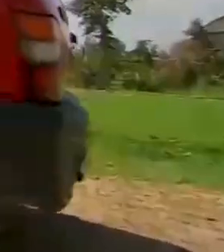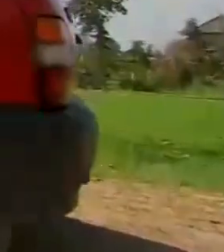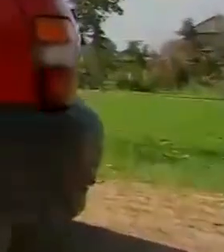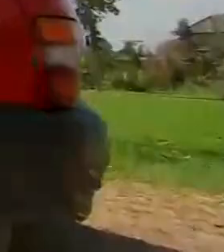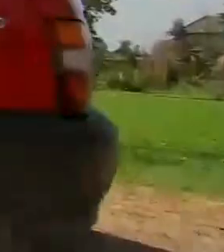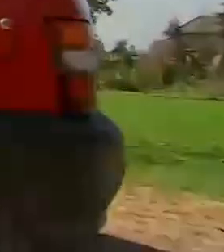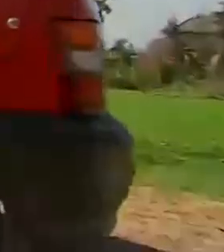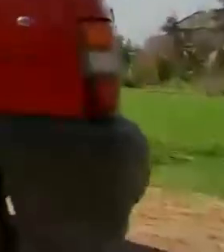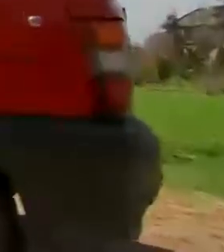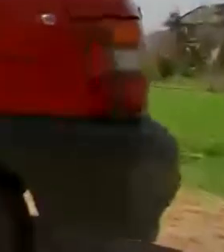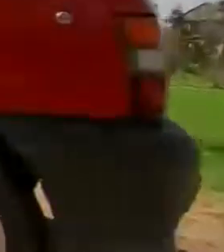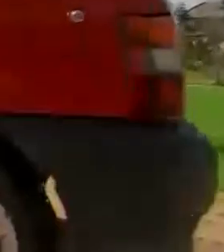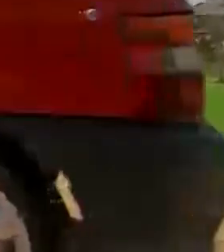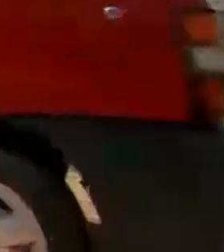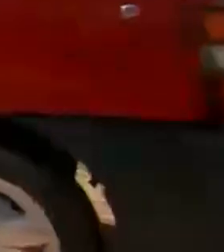Hadi bakalım.